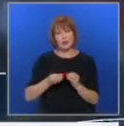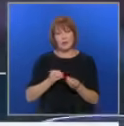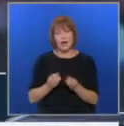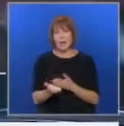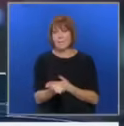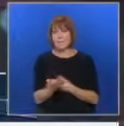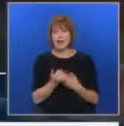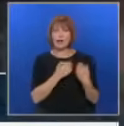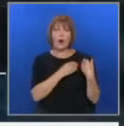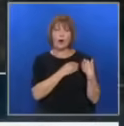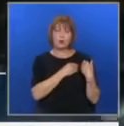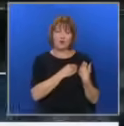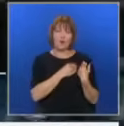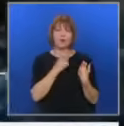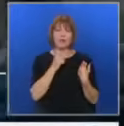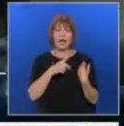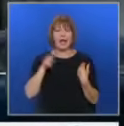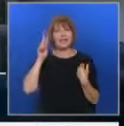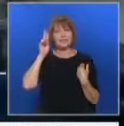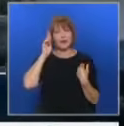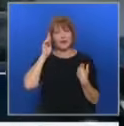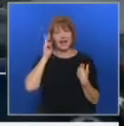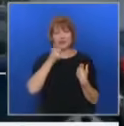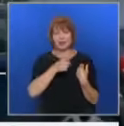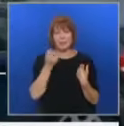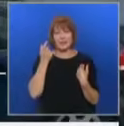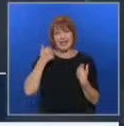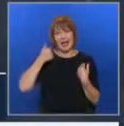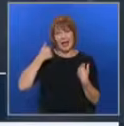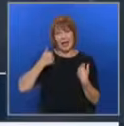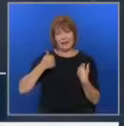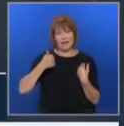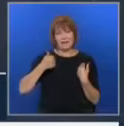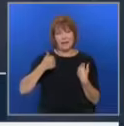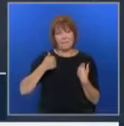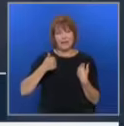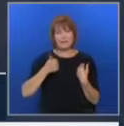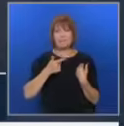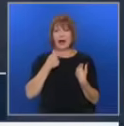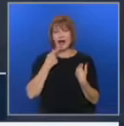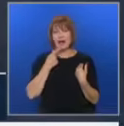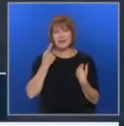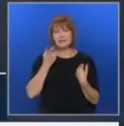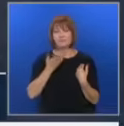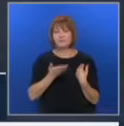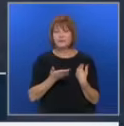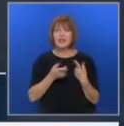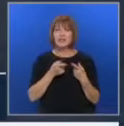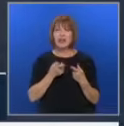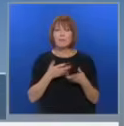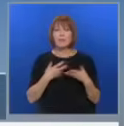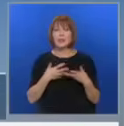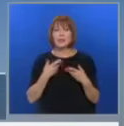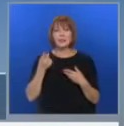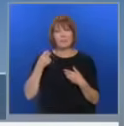от отговорност. Така изпълняващия длъжността председател на БСП Атанас Зафиров определи идеята на ППДБ да поискат